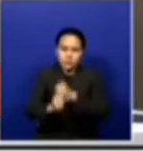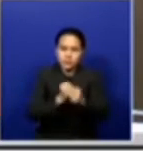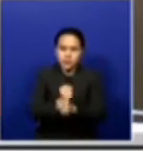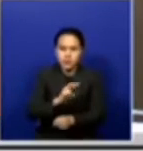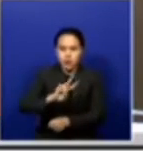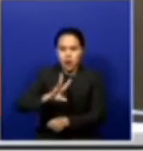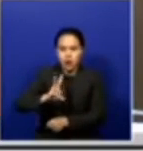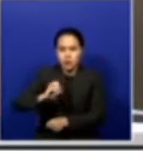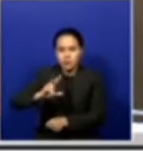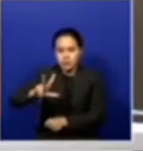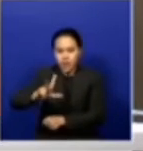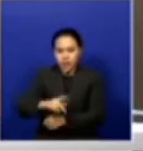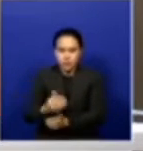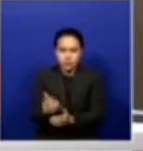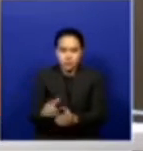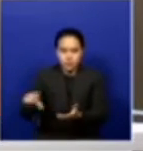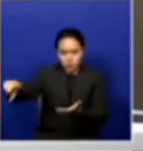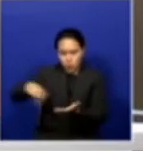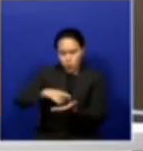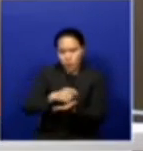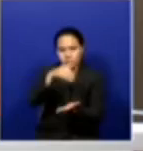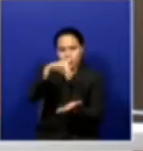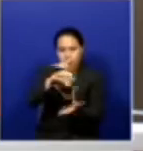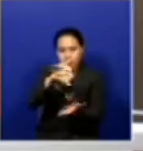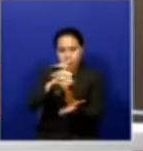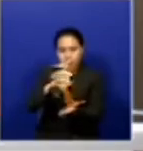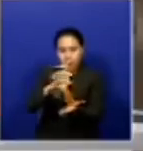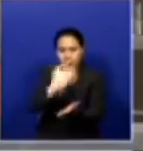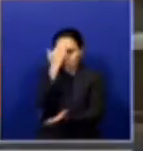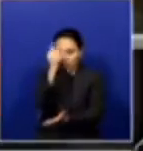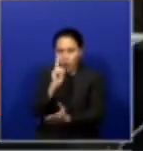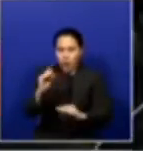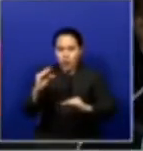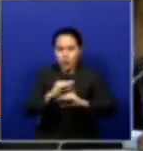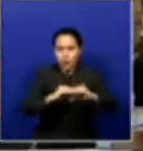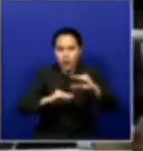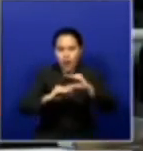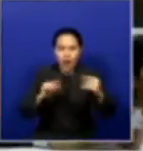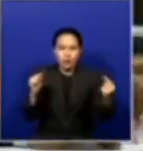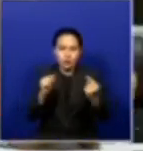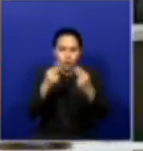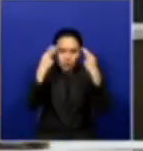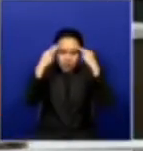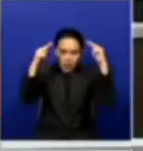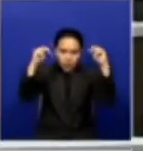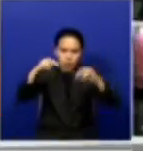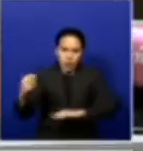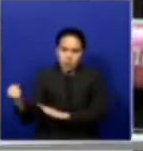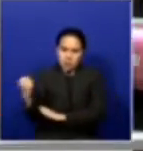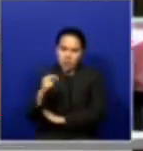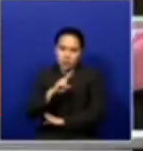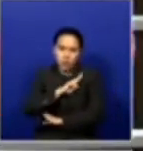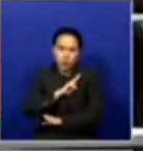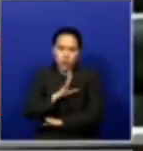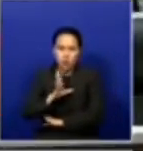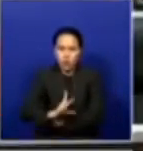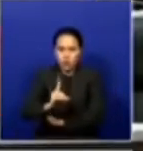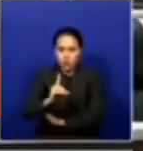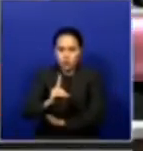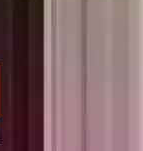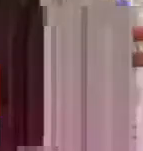ว้ในงบกลางก็จะมาตั้งโครงการใหม่โดยท่านนายกรัฐมนตรีมีอำนาจอยู่คนเดียวเนี่ยผมว่